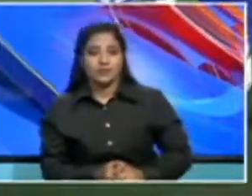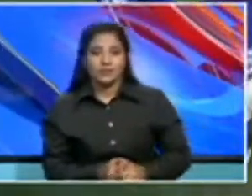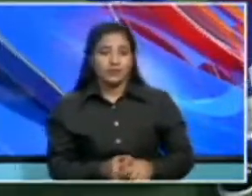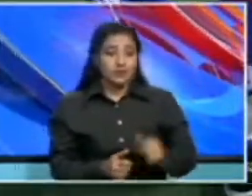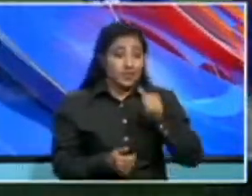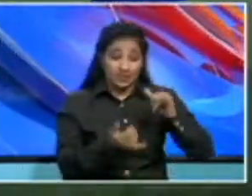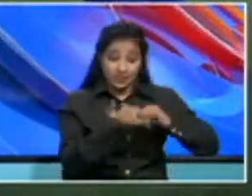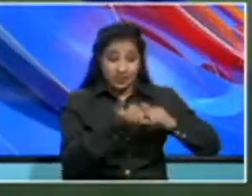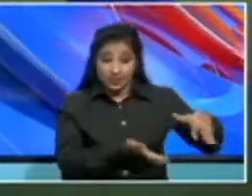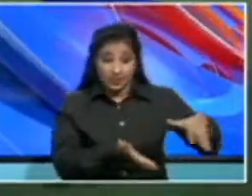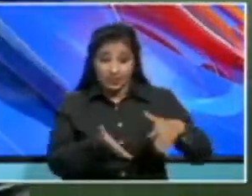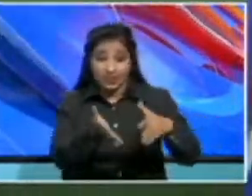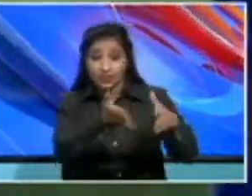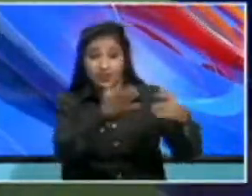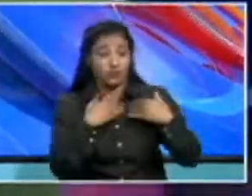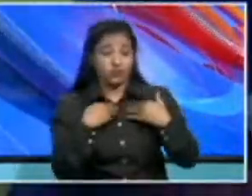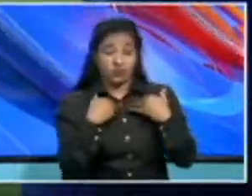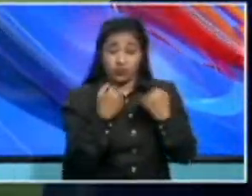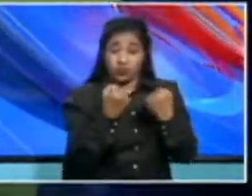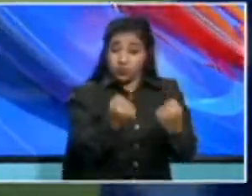साबरमती से साहस ले,